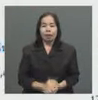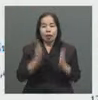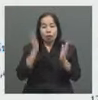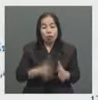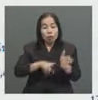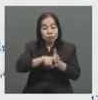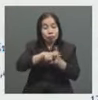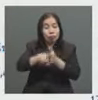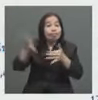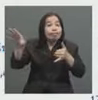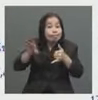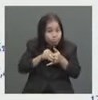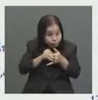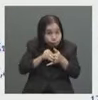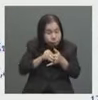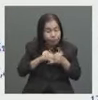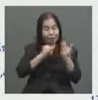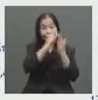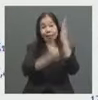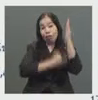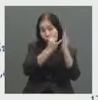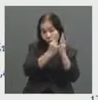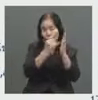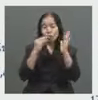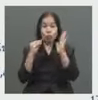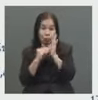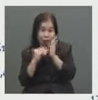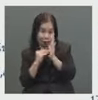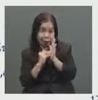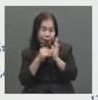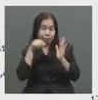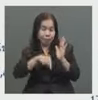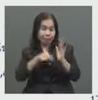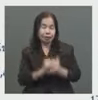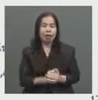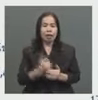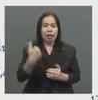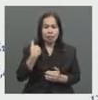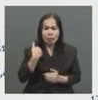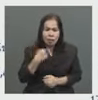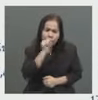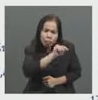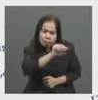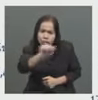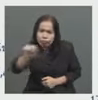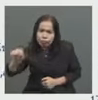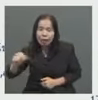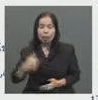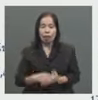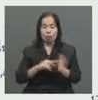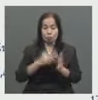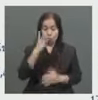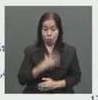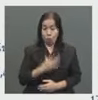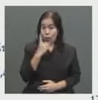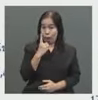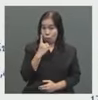ติดเชื้อในต่างจังหวัดและกรุงเทพมหานครจะเห็นจุดแต่ละจุดนี้เท่ากับ1รายหนึ่งคนน